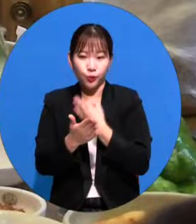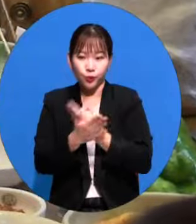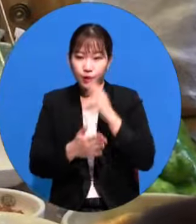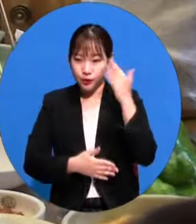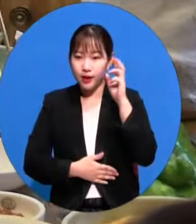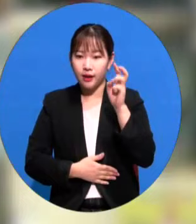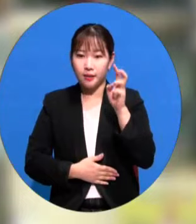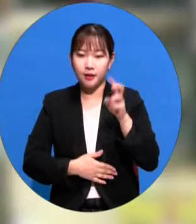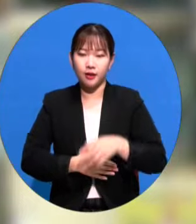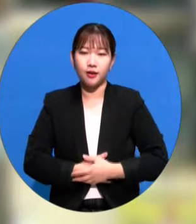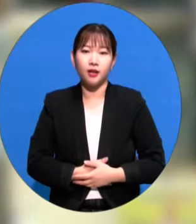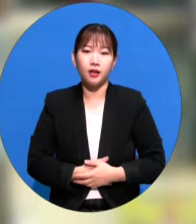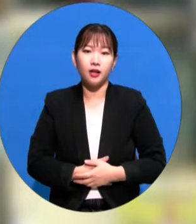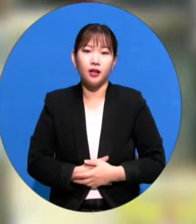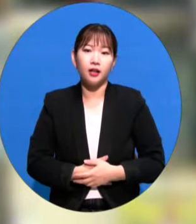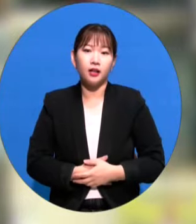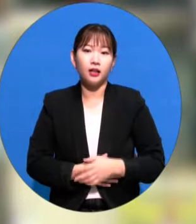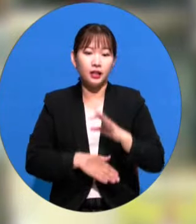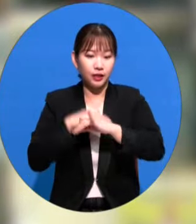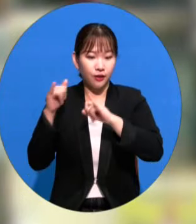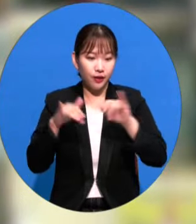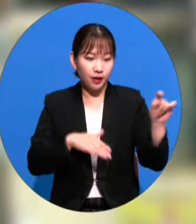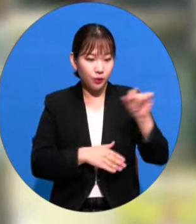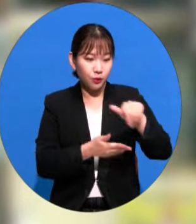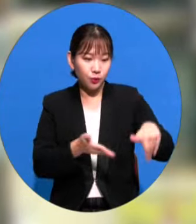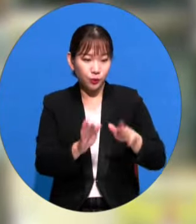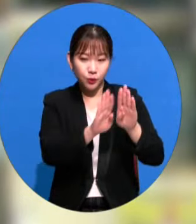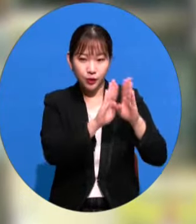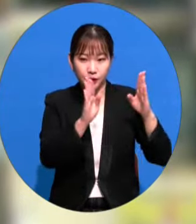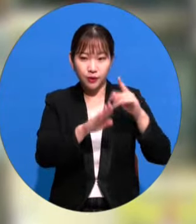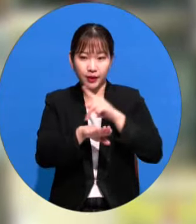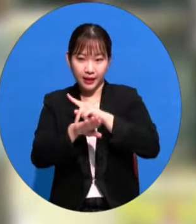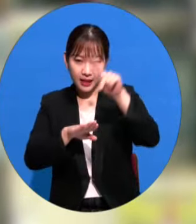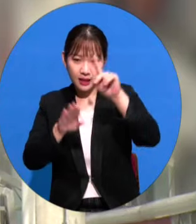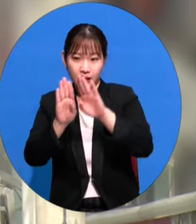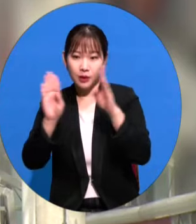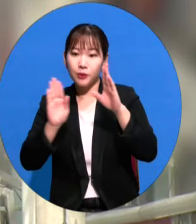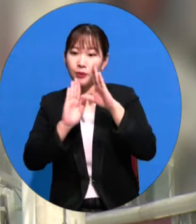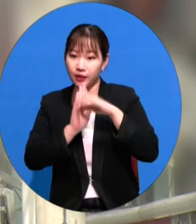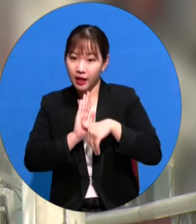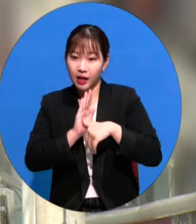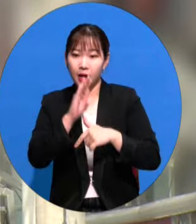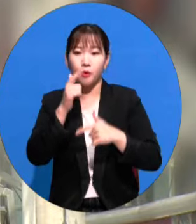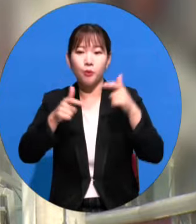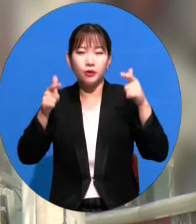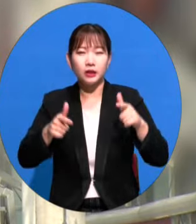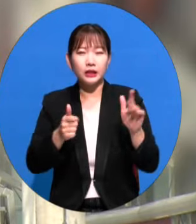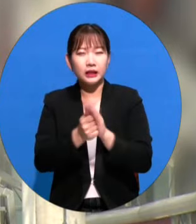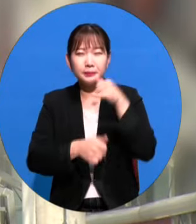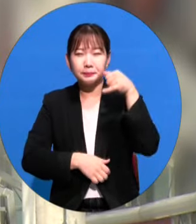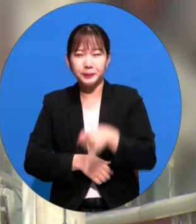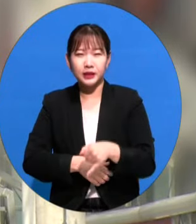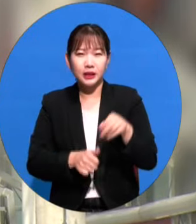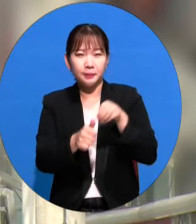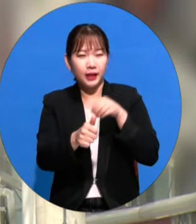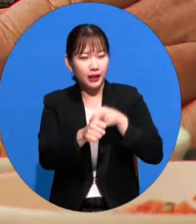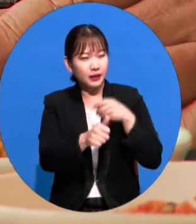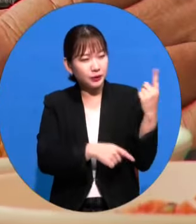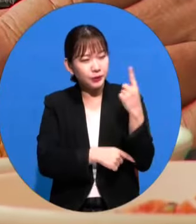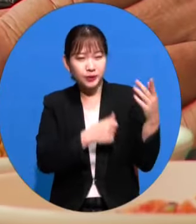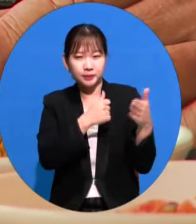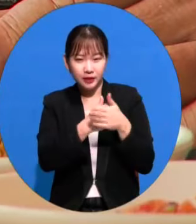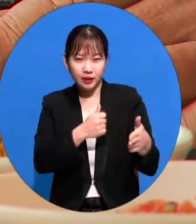창출될 전망. 서해안 고속도로 개통 그리고 KTX 개통 당시 목포는 불친절과 바가지 요금